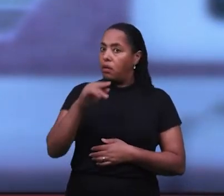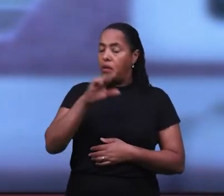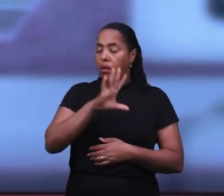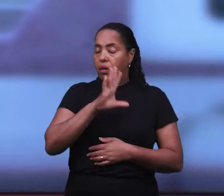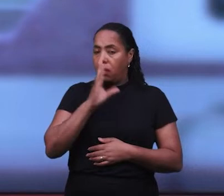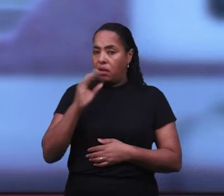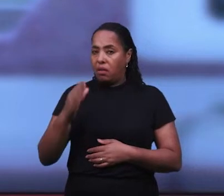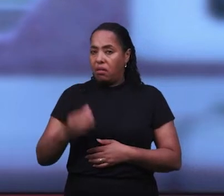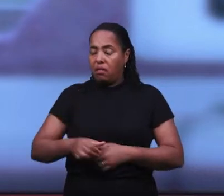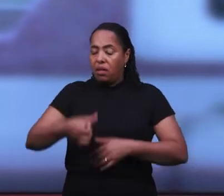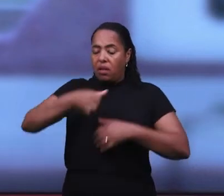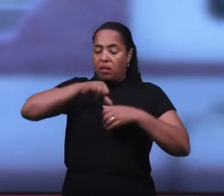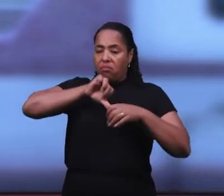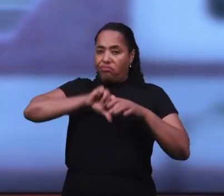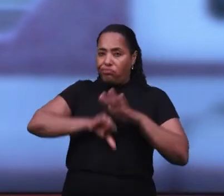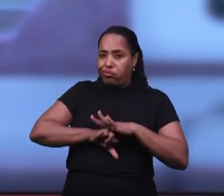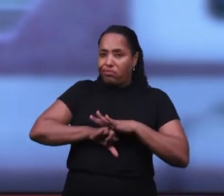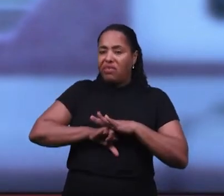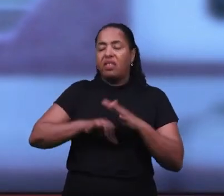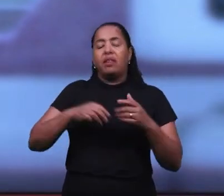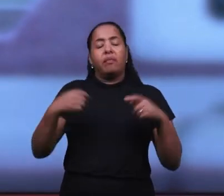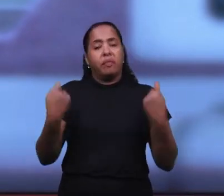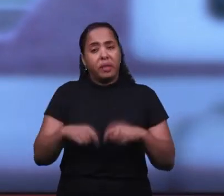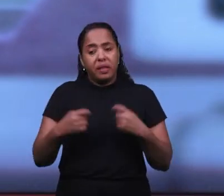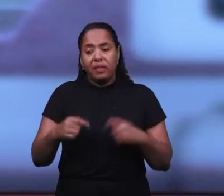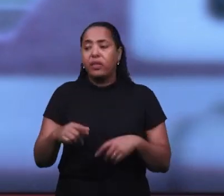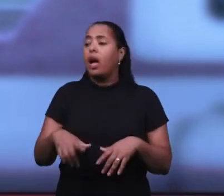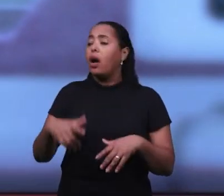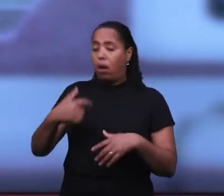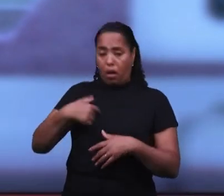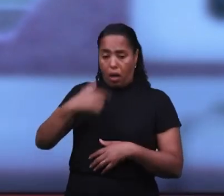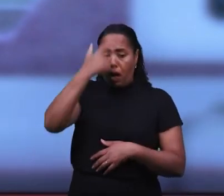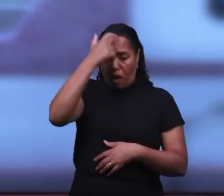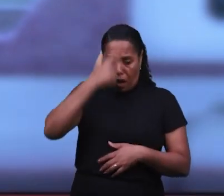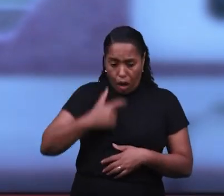avec peu haute estime, il a besoin, je suis là.